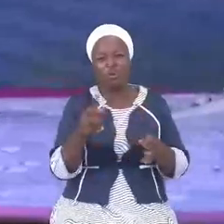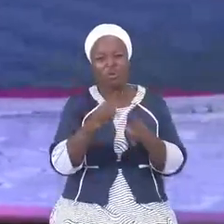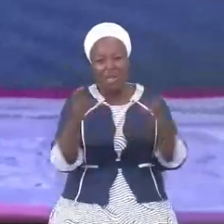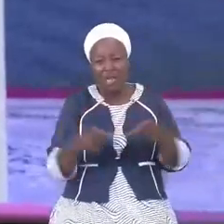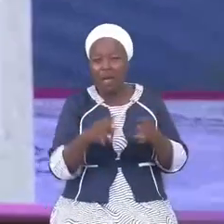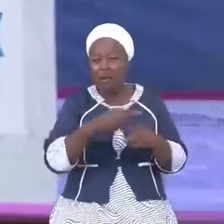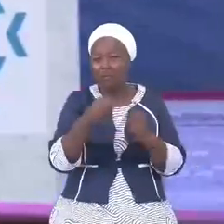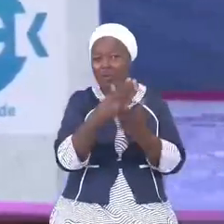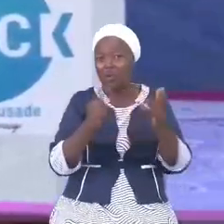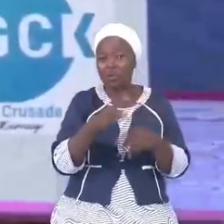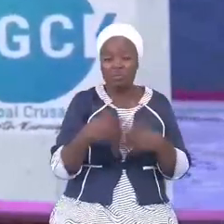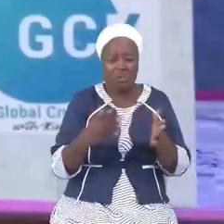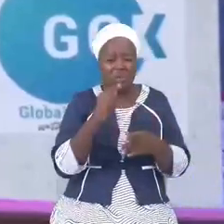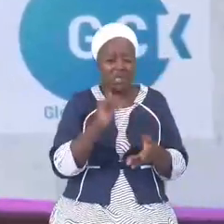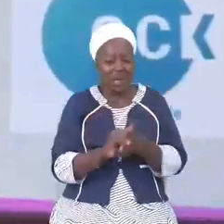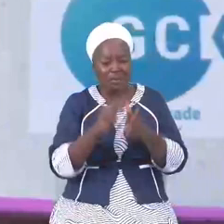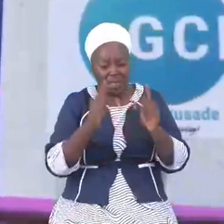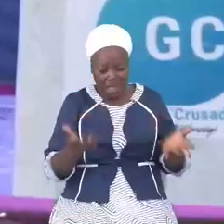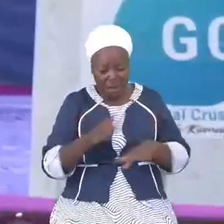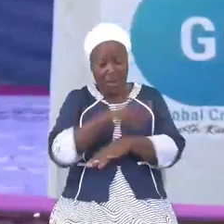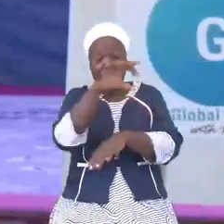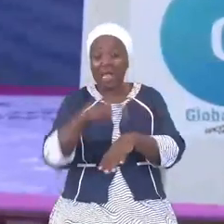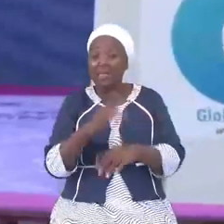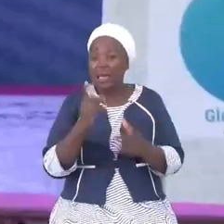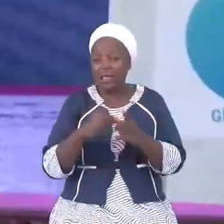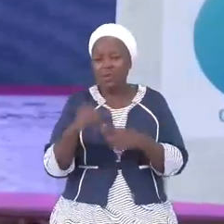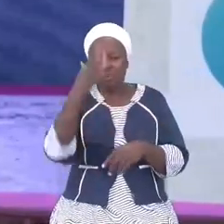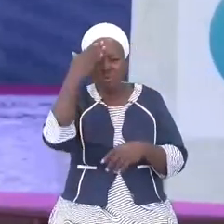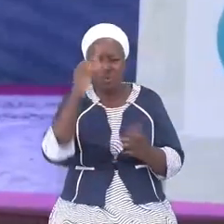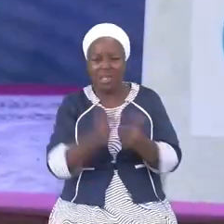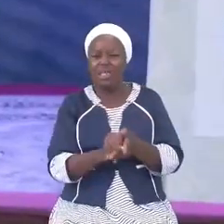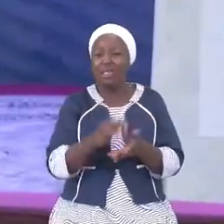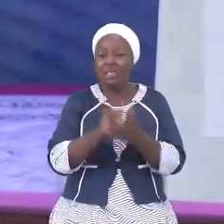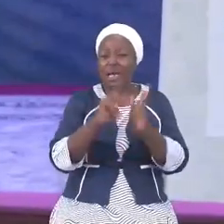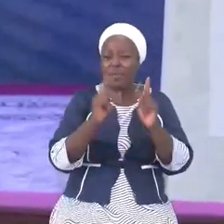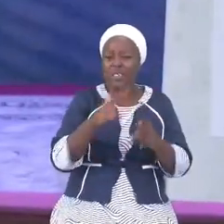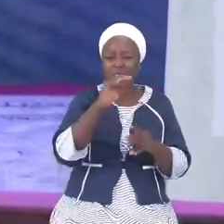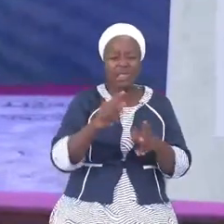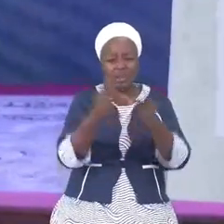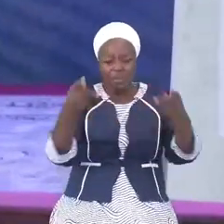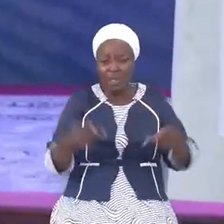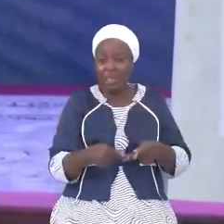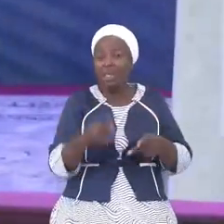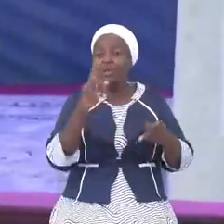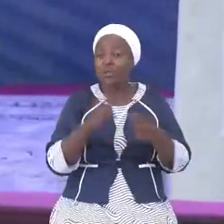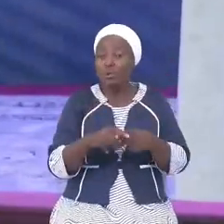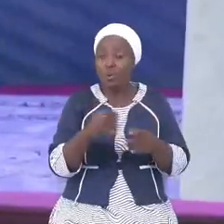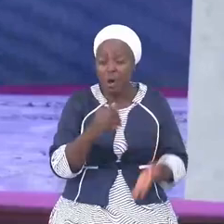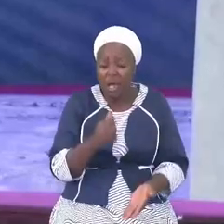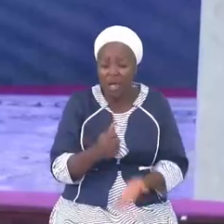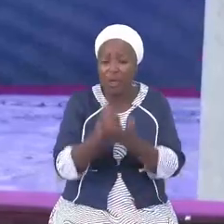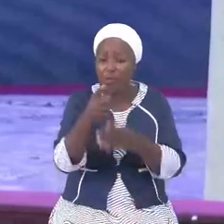Peut-être c'est une personnalité ici sur la terre. Et vous savez qu'il est en position de gérer quelque